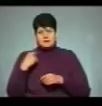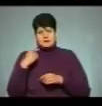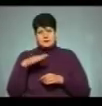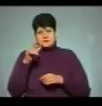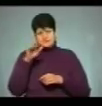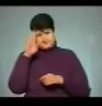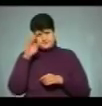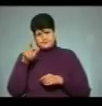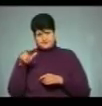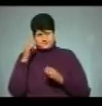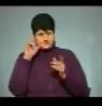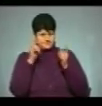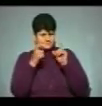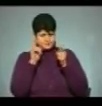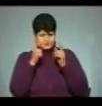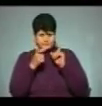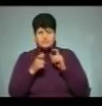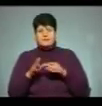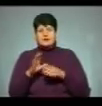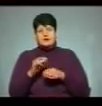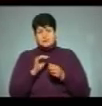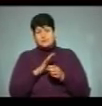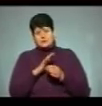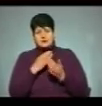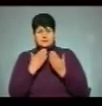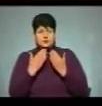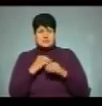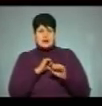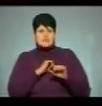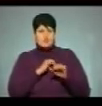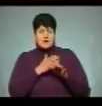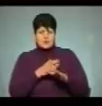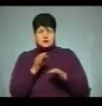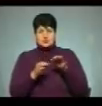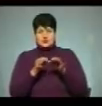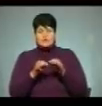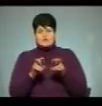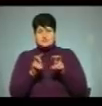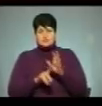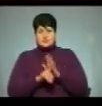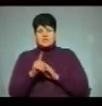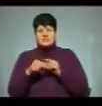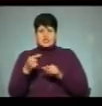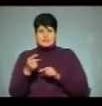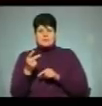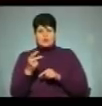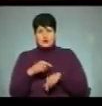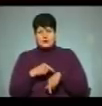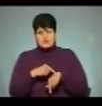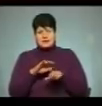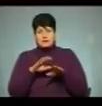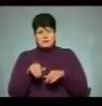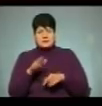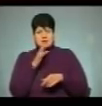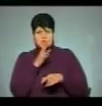присутніх. Час від часу з ними спілкуються адвокати. Судове засідання розпочинають через півтора години після зазначеного